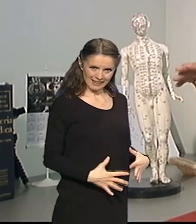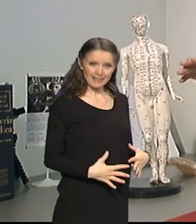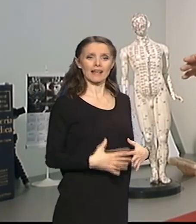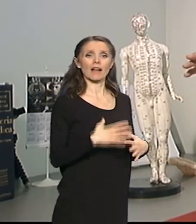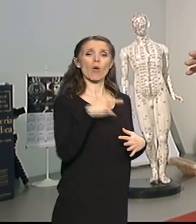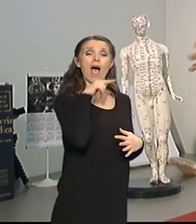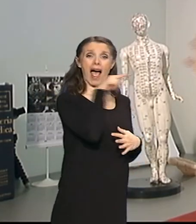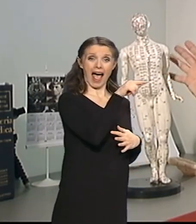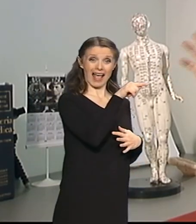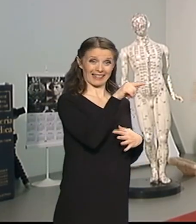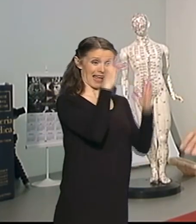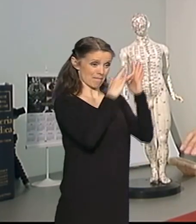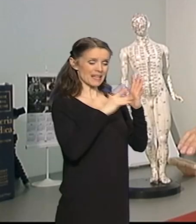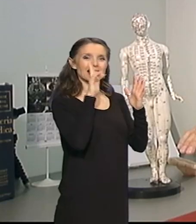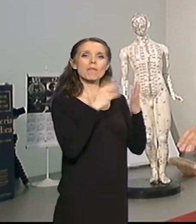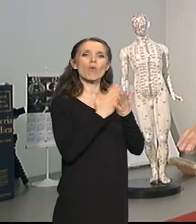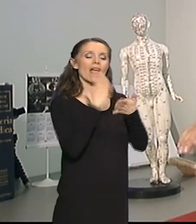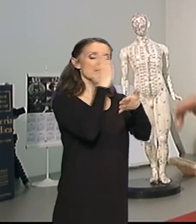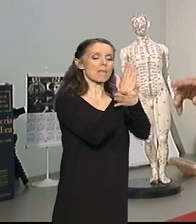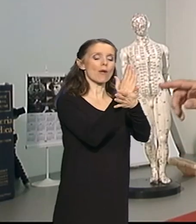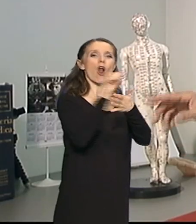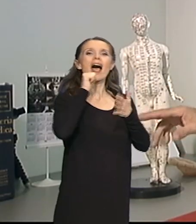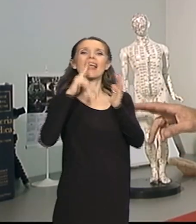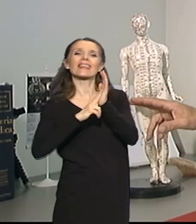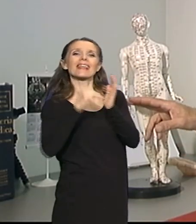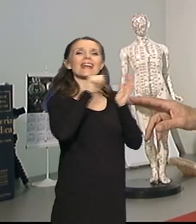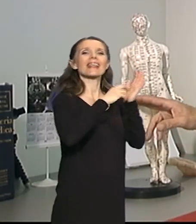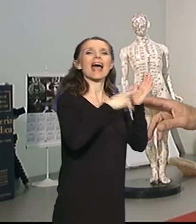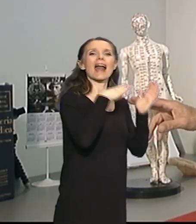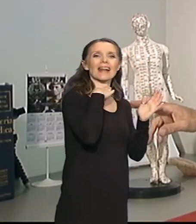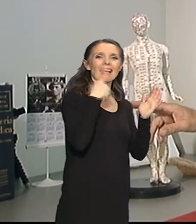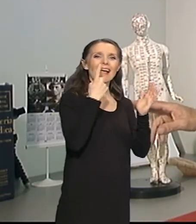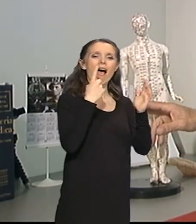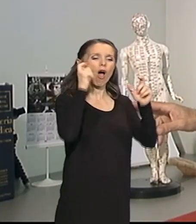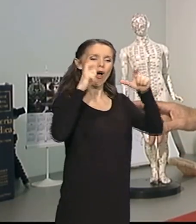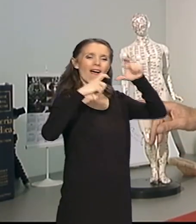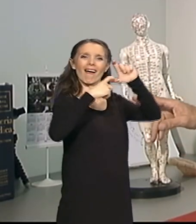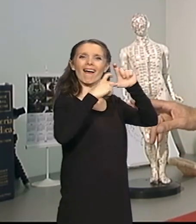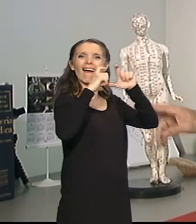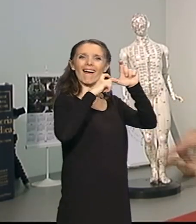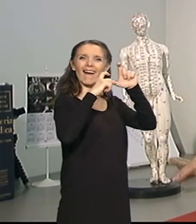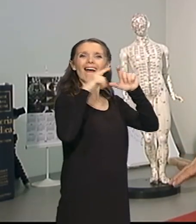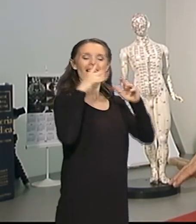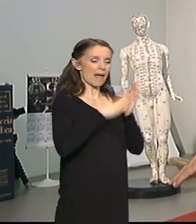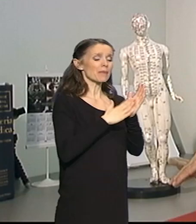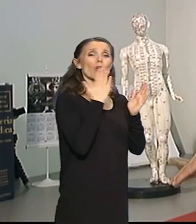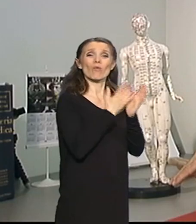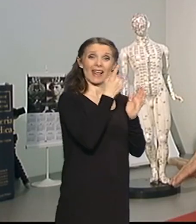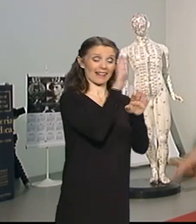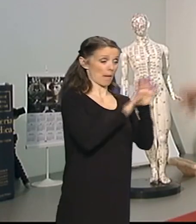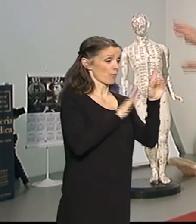na yin i yang meridijane i svaki od njih ima koji završuje ili počinje na ruci ili na